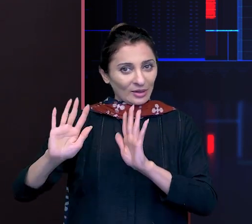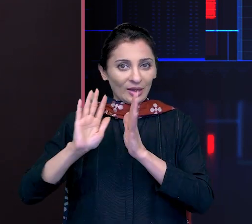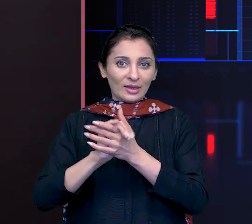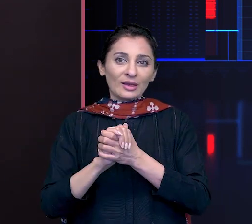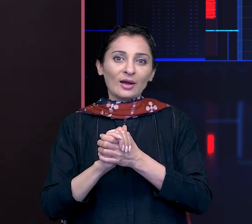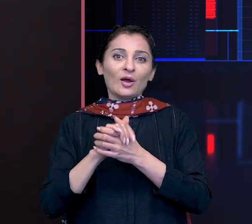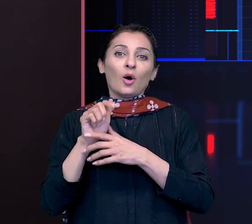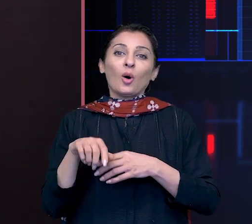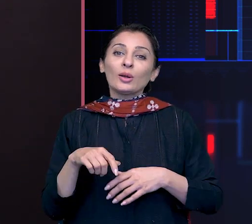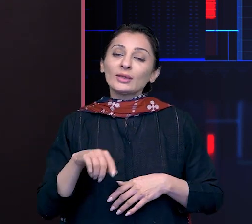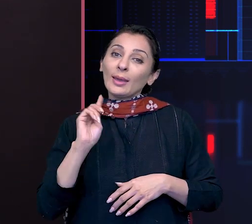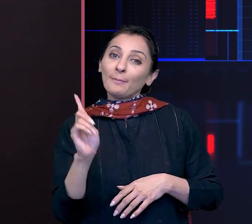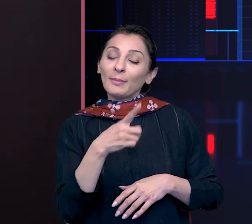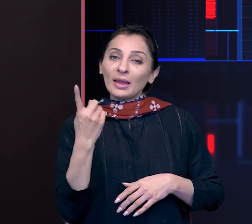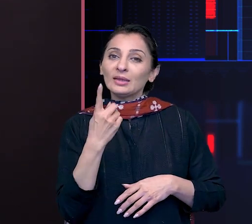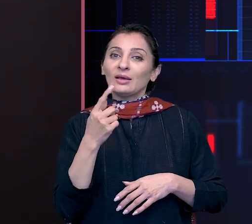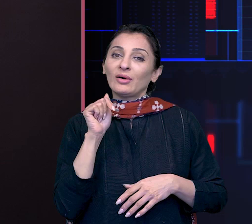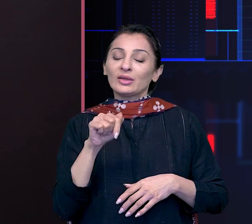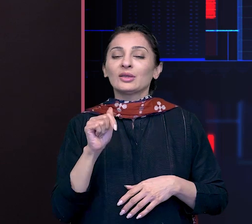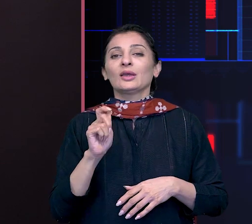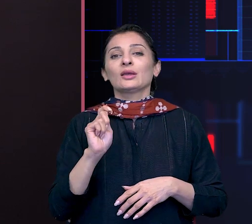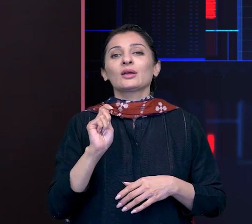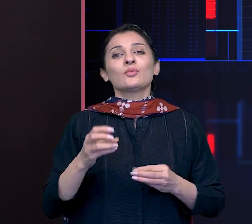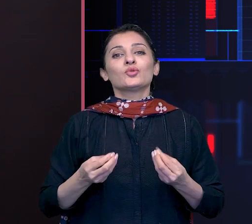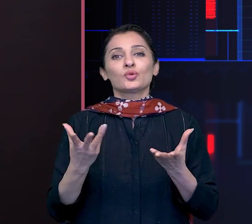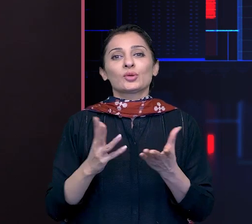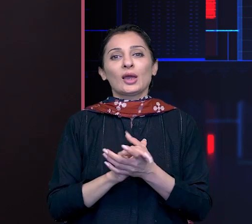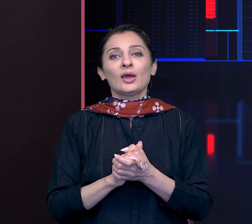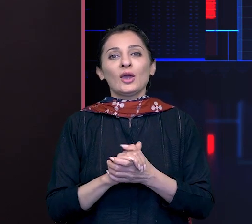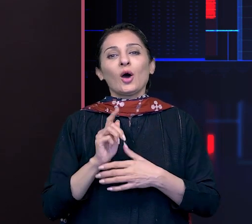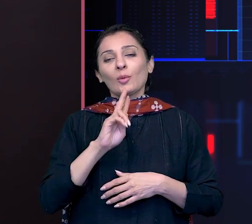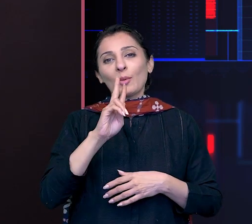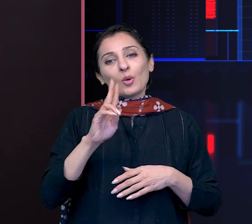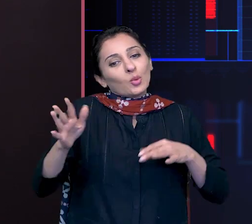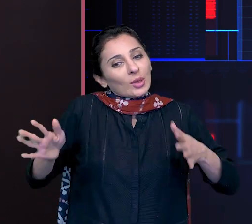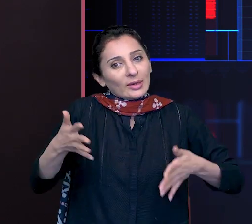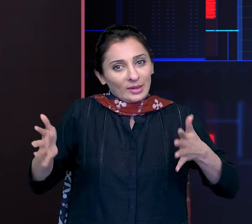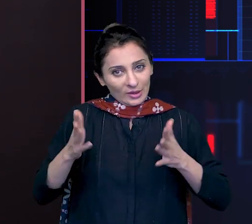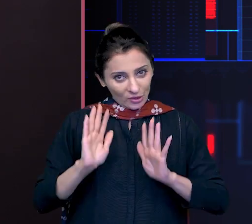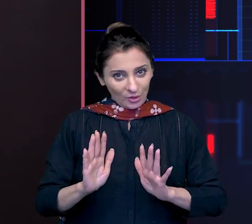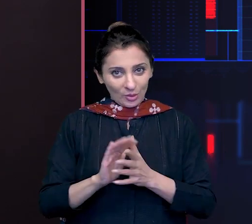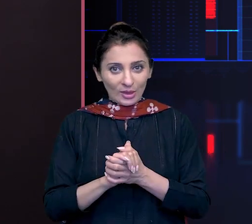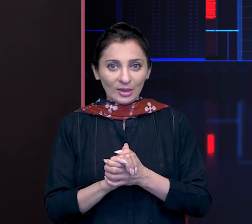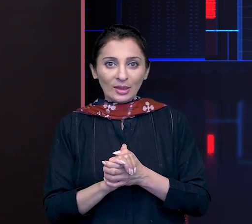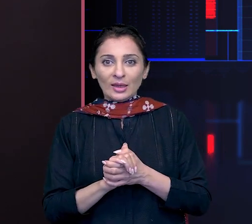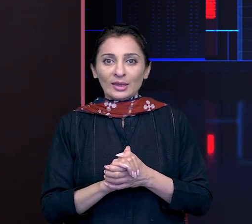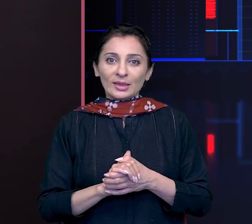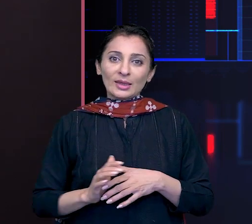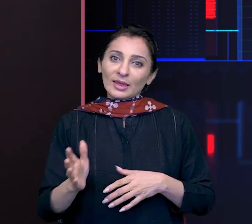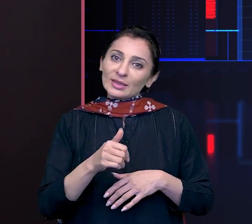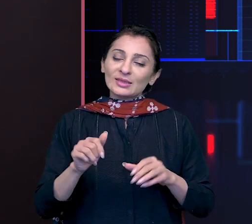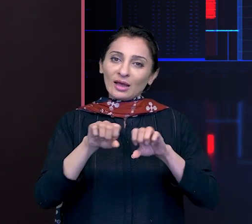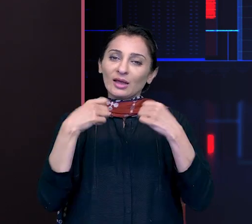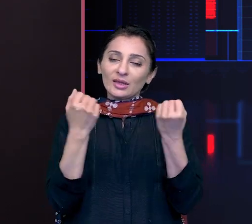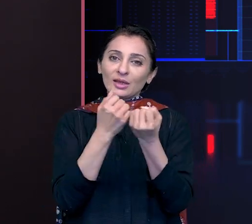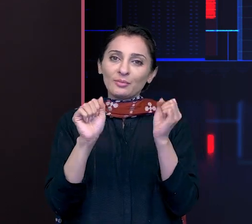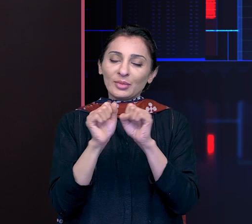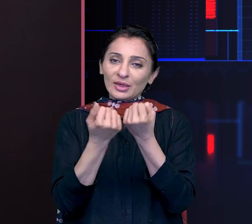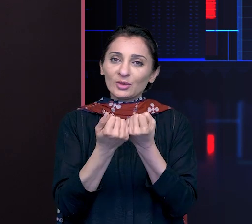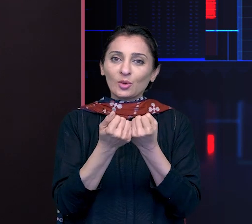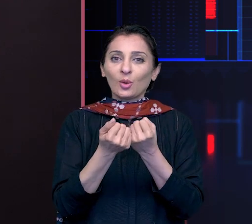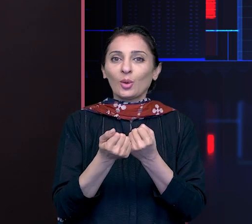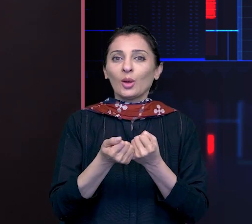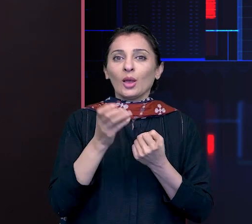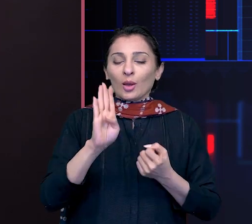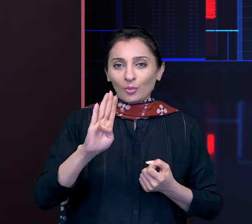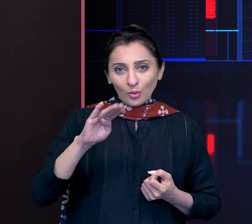گا. اور یہ فرسٹ ٹائم اس طرح کا ایک انیشیٹو لیا گیا ہے. تو میں بالکل انکریج کروں گی کہ